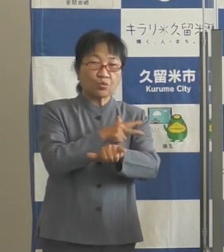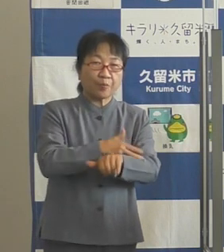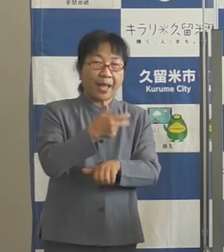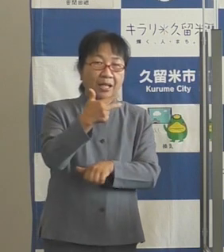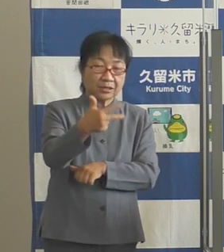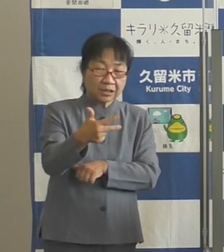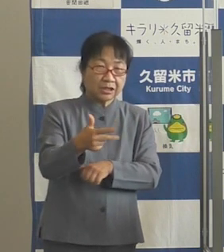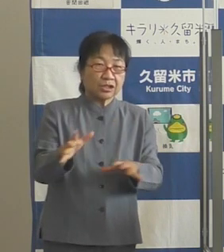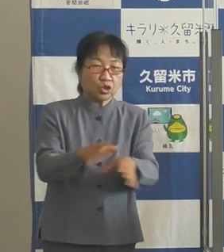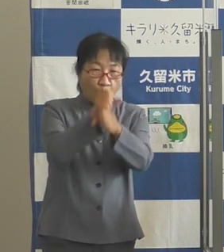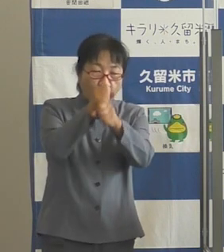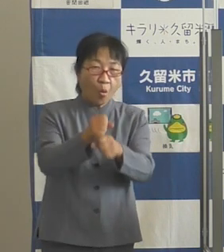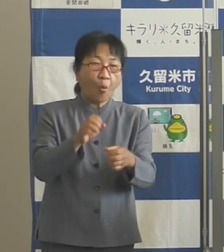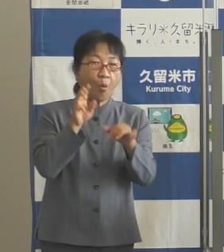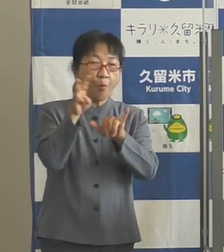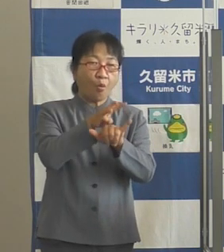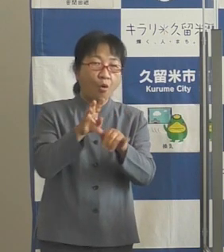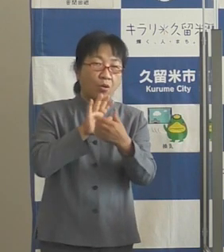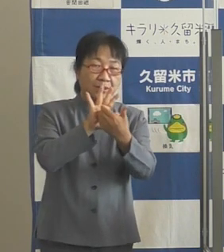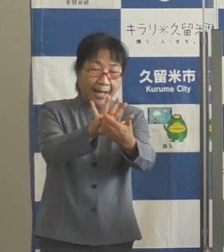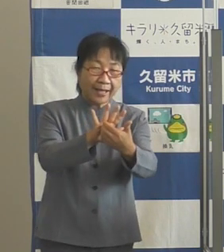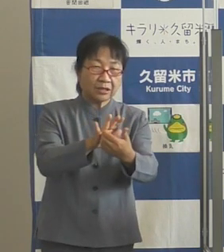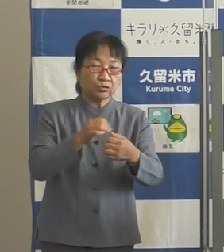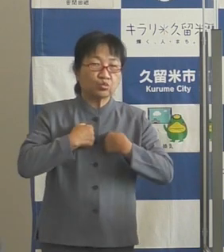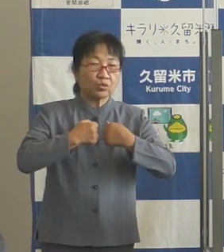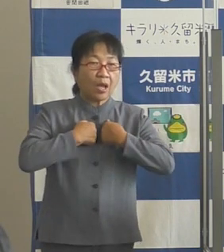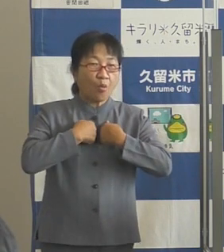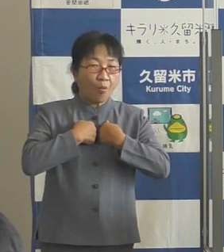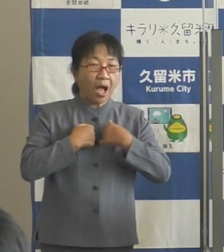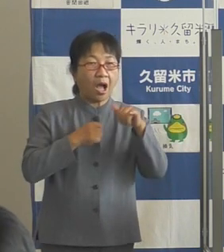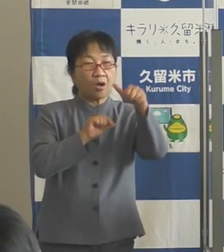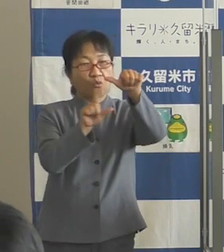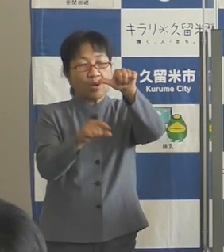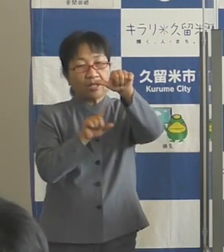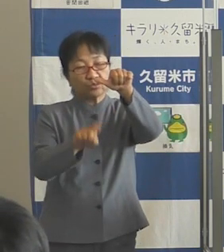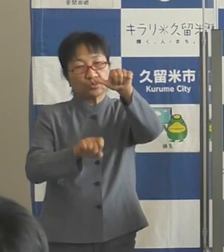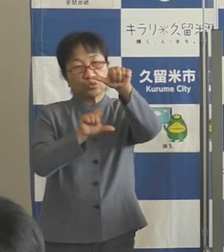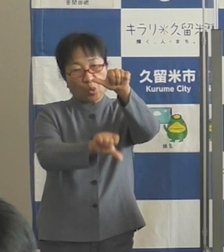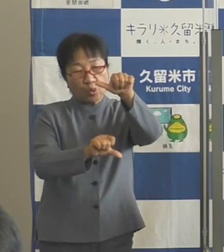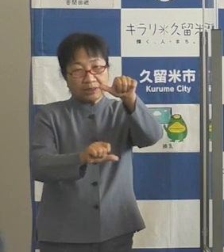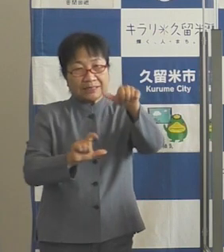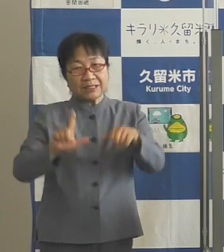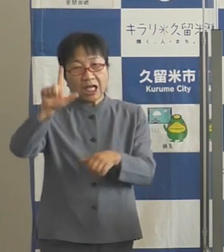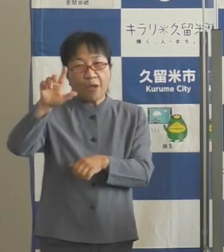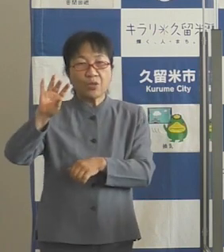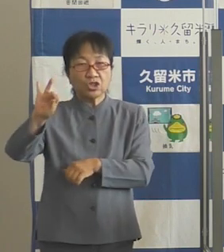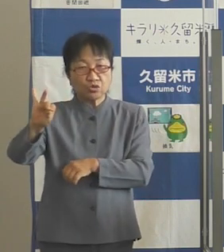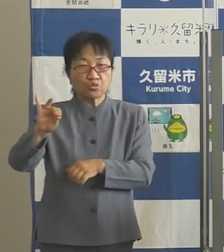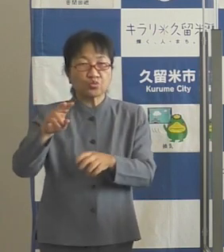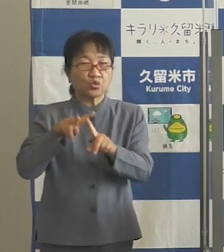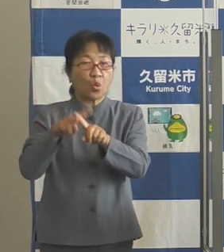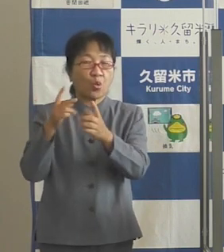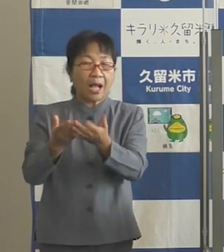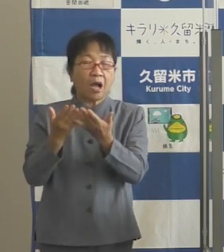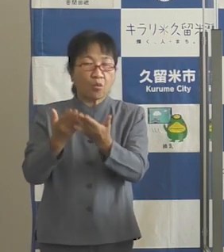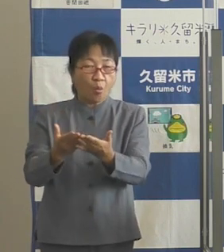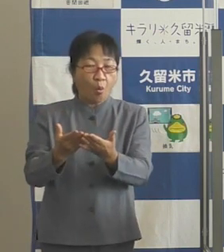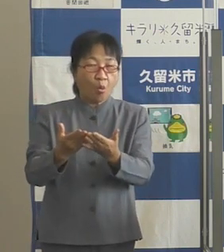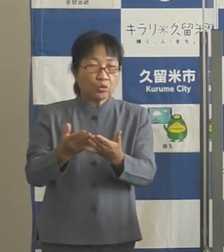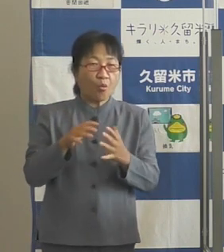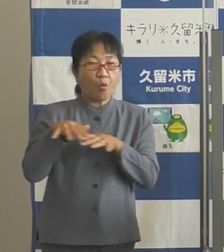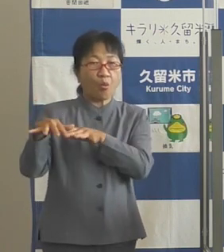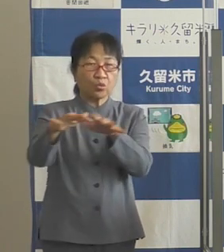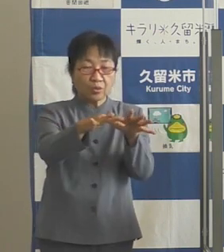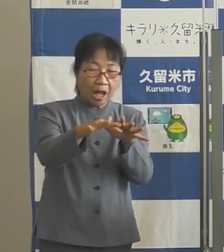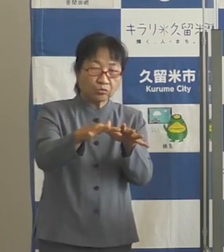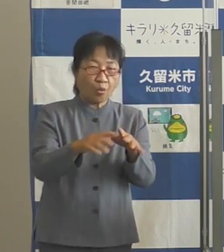総合防災訓練は5月15日に加美津小学校のグラウンドを中心に実施